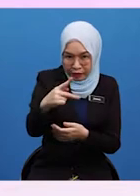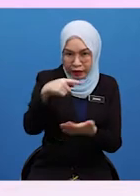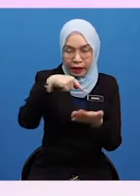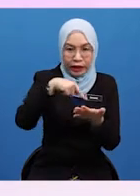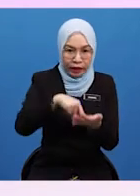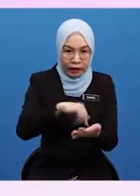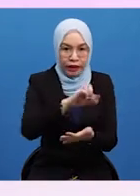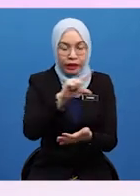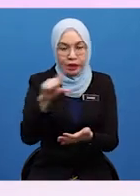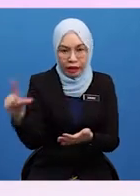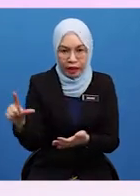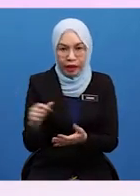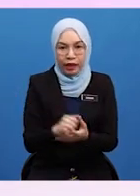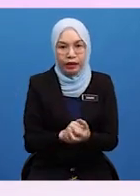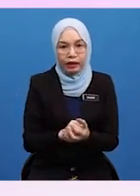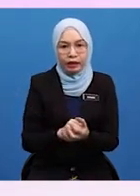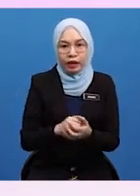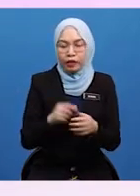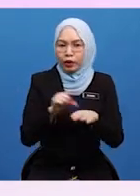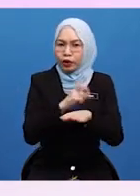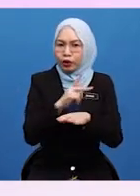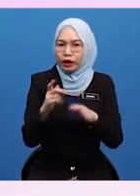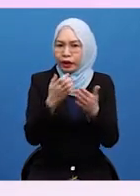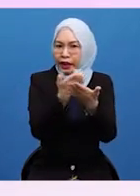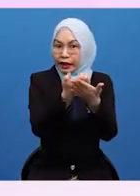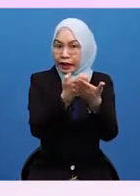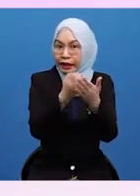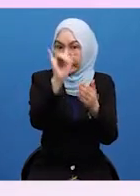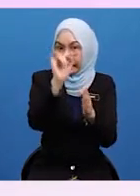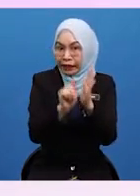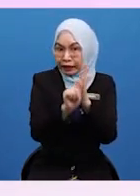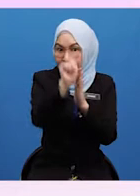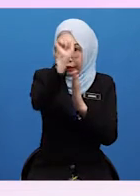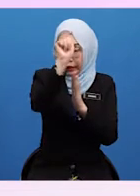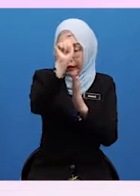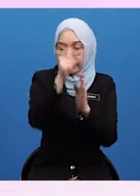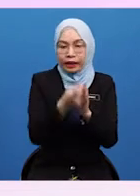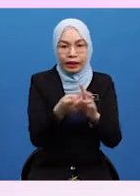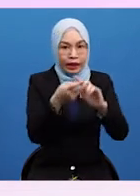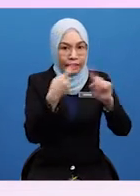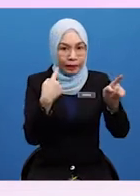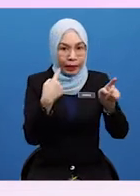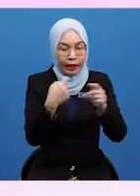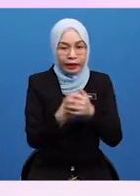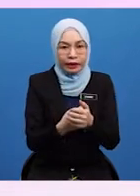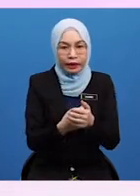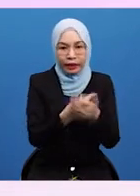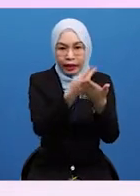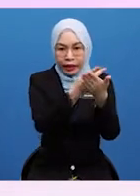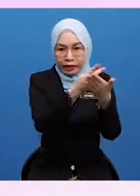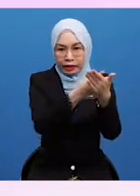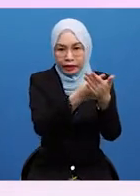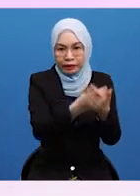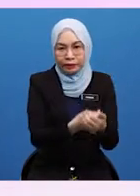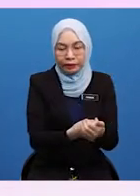berkapasitas tinggi kerana diperbuat daripada serat kaca atau plastik yang